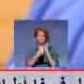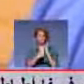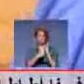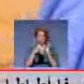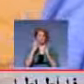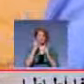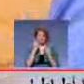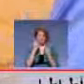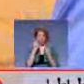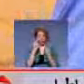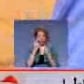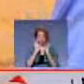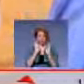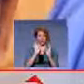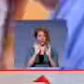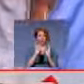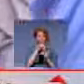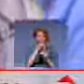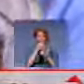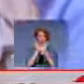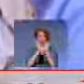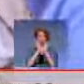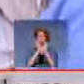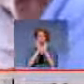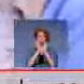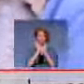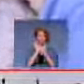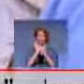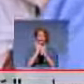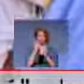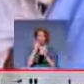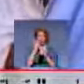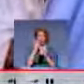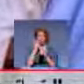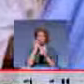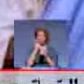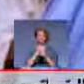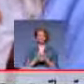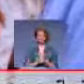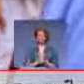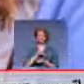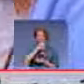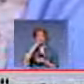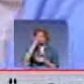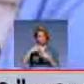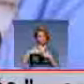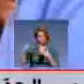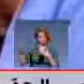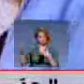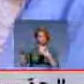تحصينات ورقى علشان تحمينا من يعني الجن